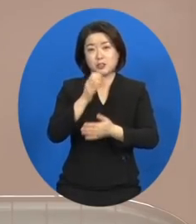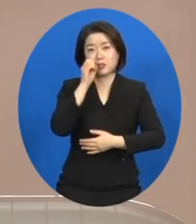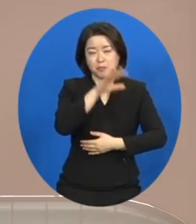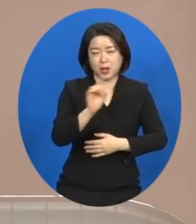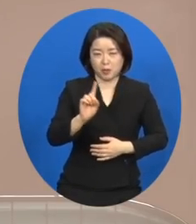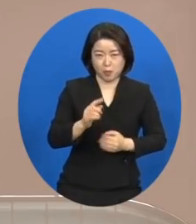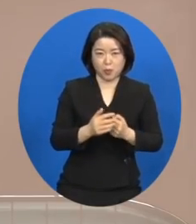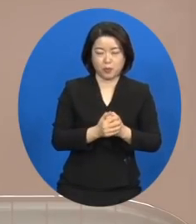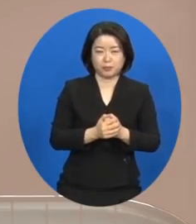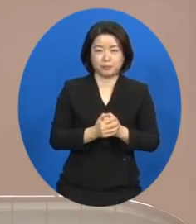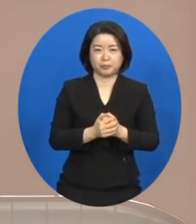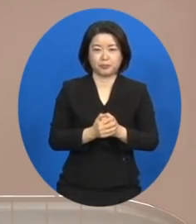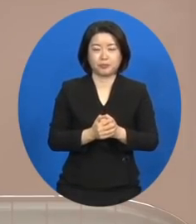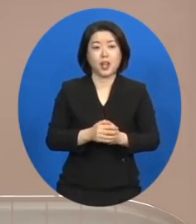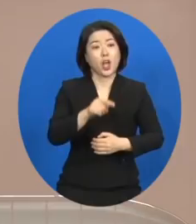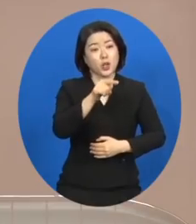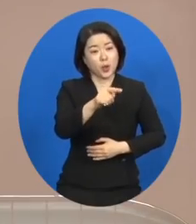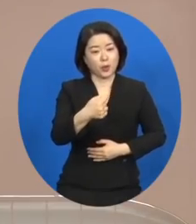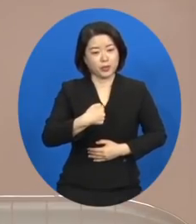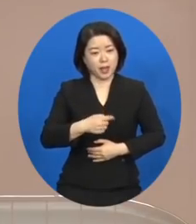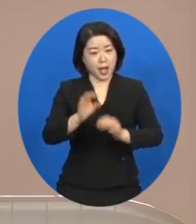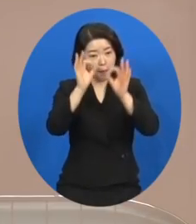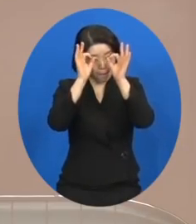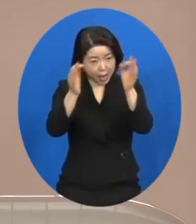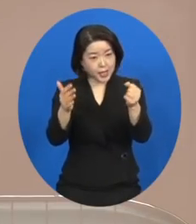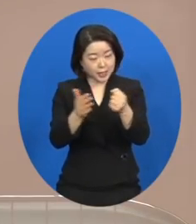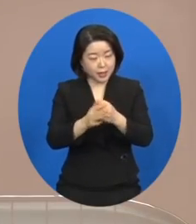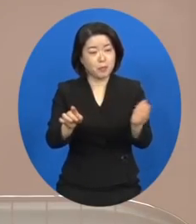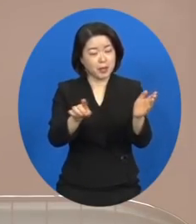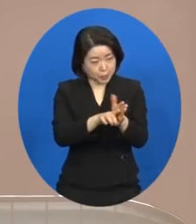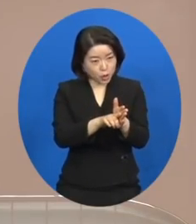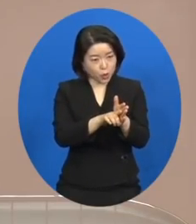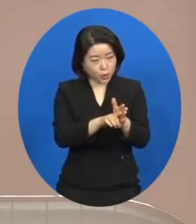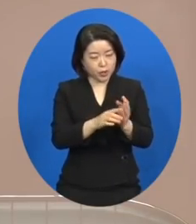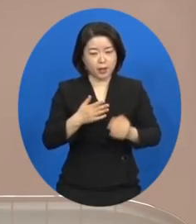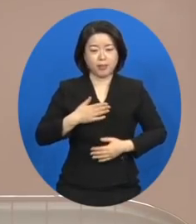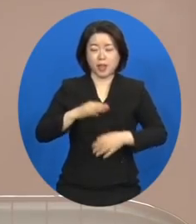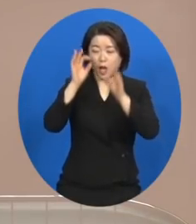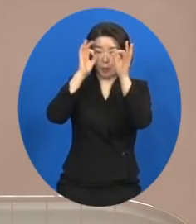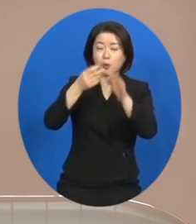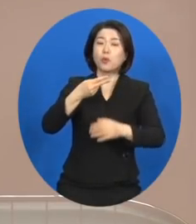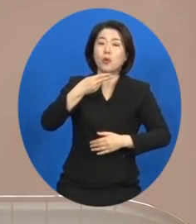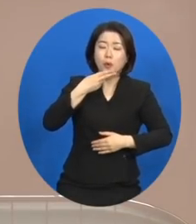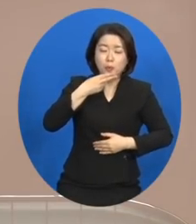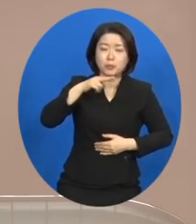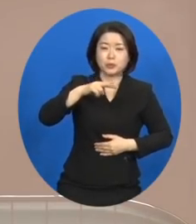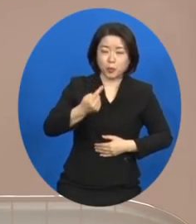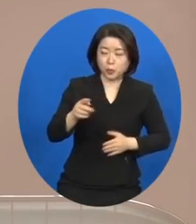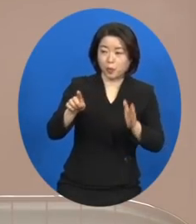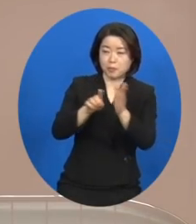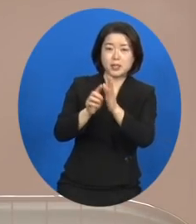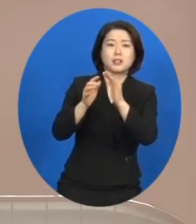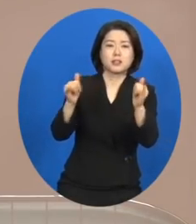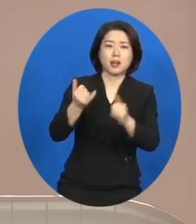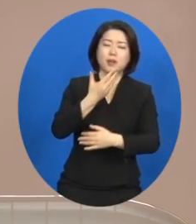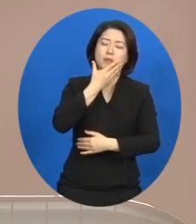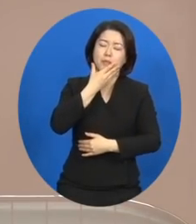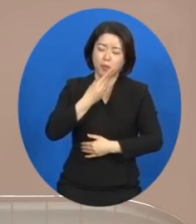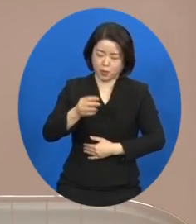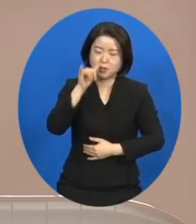20장 29절에 너는 나를 보았기 때문에 믿느냐? 나를 보지 않고도 믿는 사람은 복이